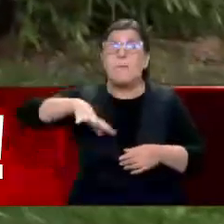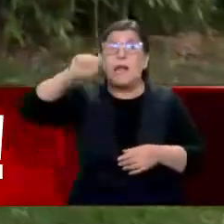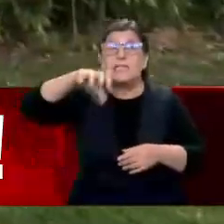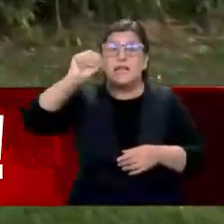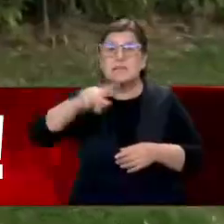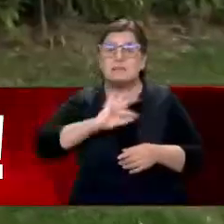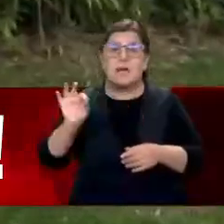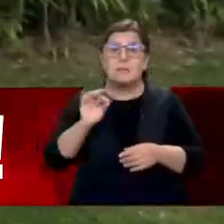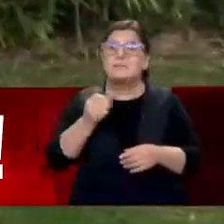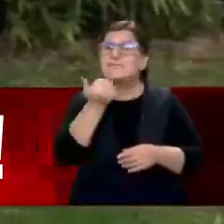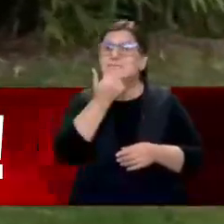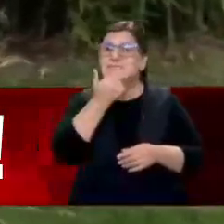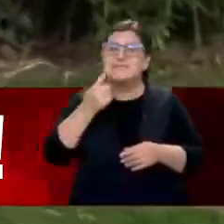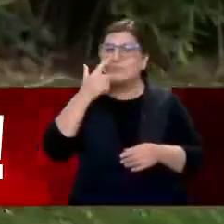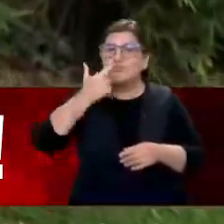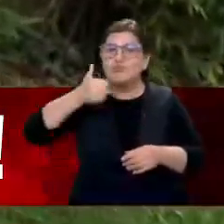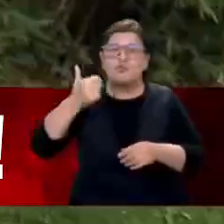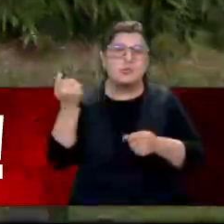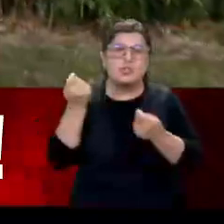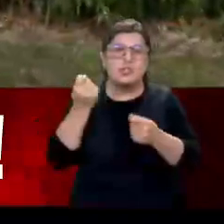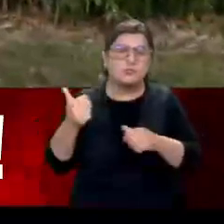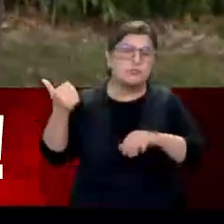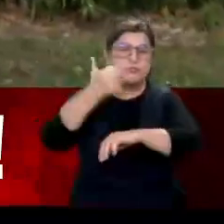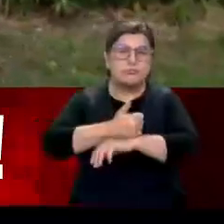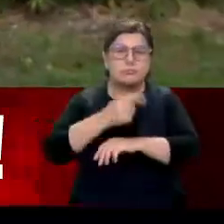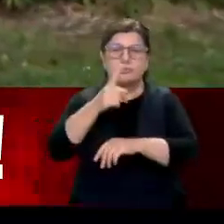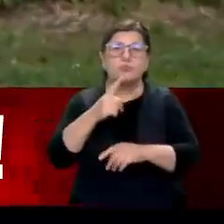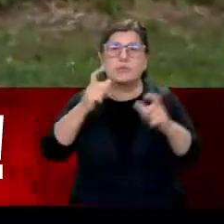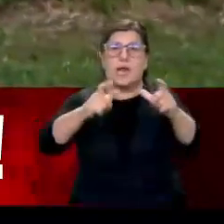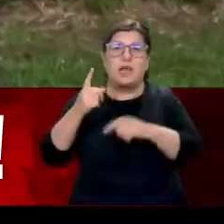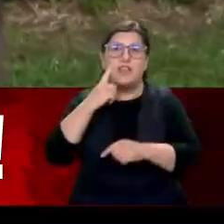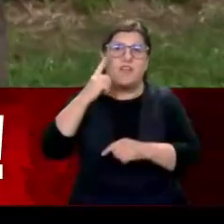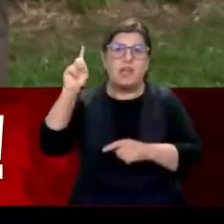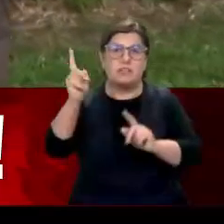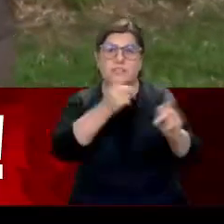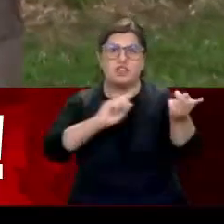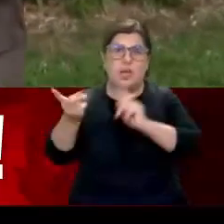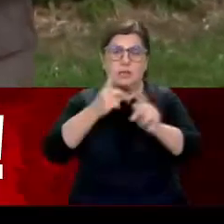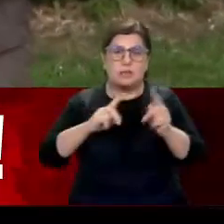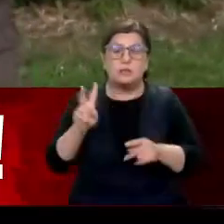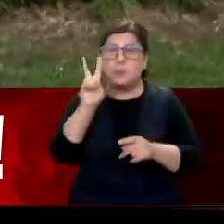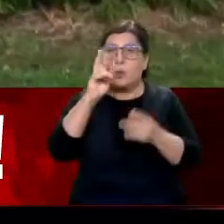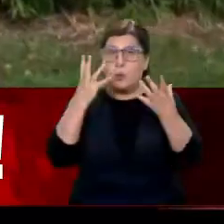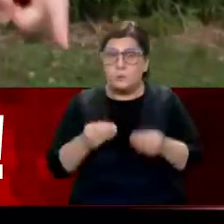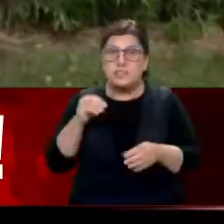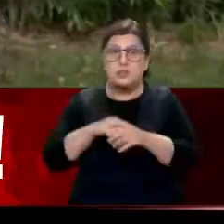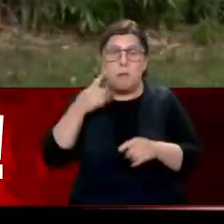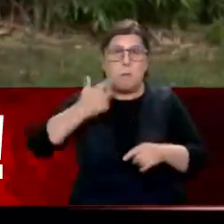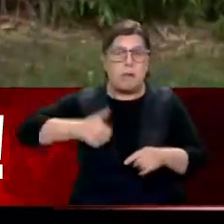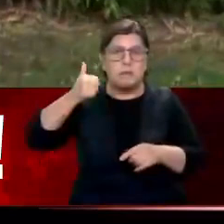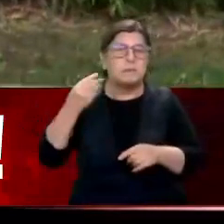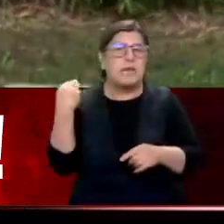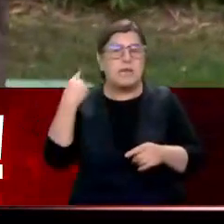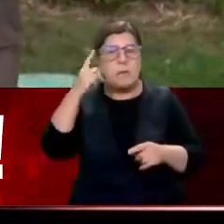salonlarını kayyumların işletmesi tartışmalara neden oldu. Bu yerleri devlet mi işletecek tartışması son bulsun diye bakanlık yeni bir